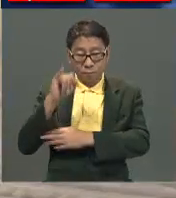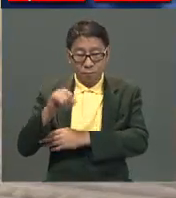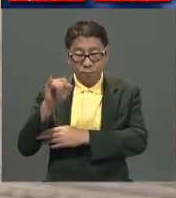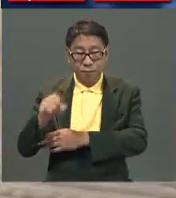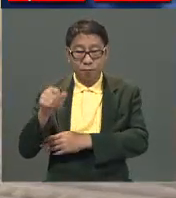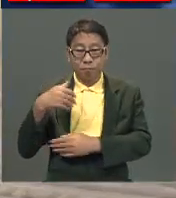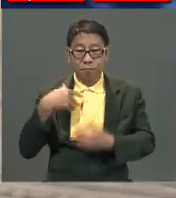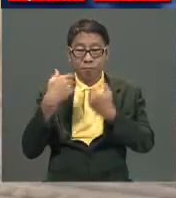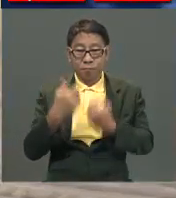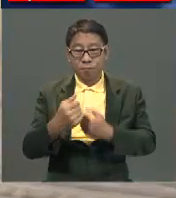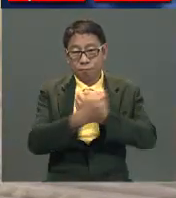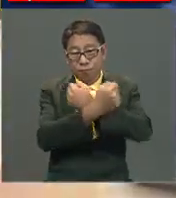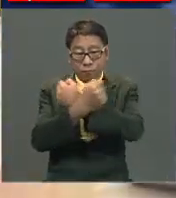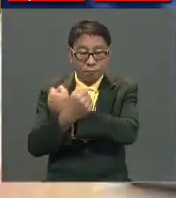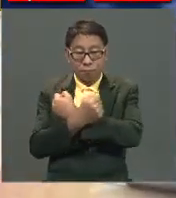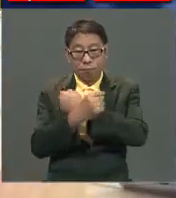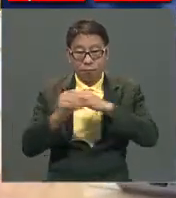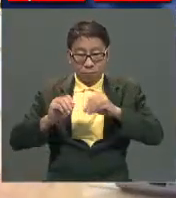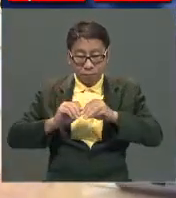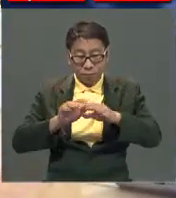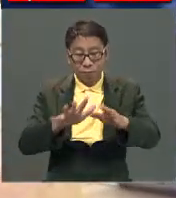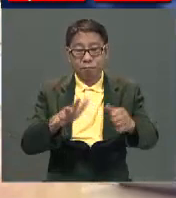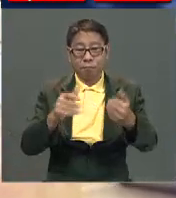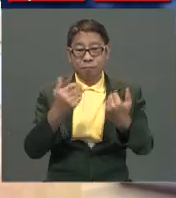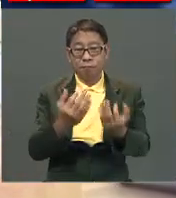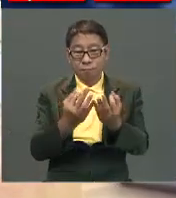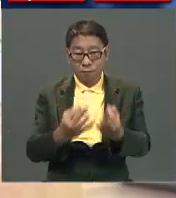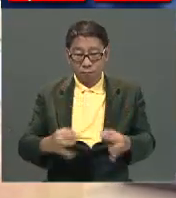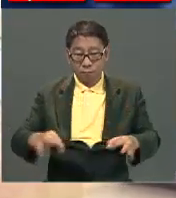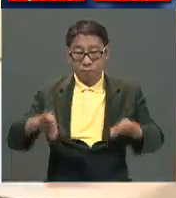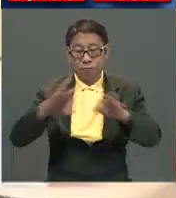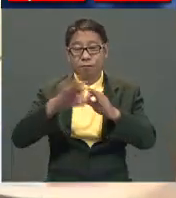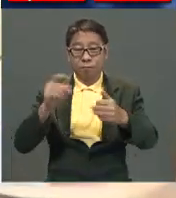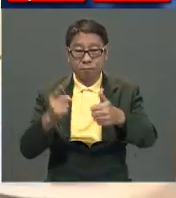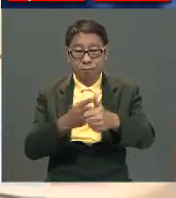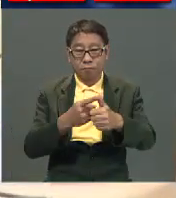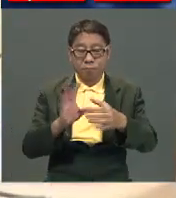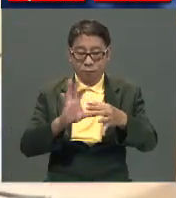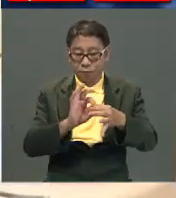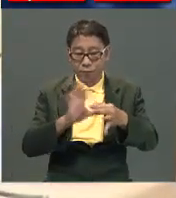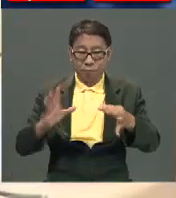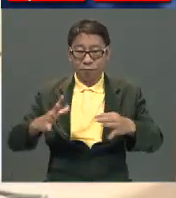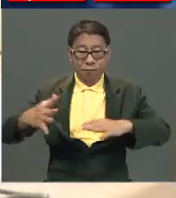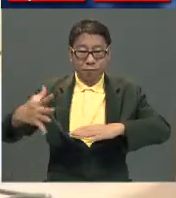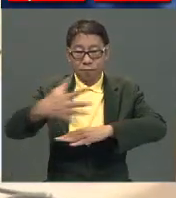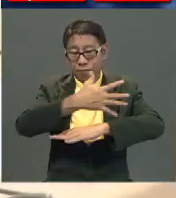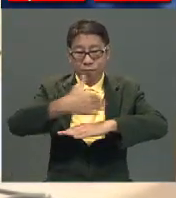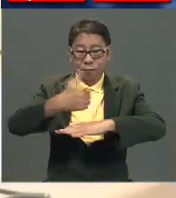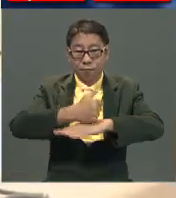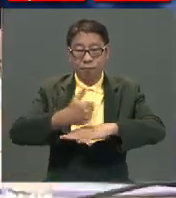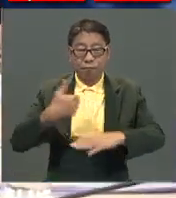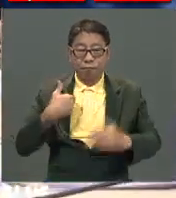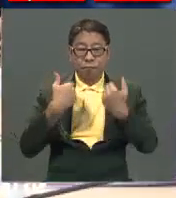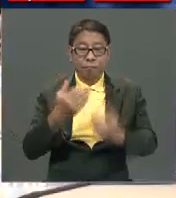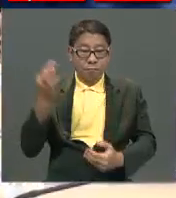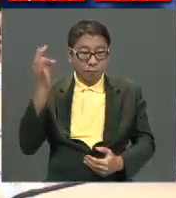ป็นต่อสถานการณ์ป้องกันการระบาดของโรคเป็นสำคัญอันดับแรกไม่เกี่ยวข้องกับสถานการณ์ทางการเมือง